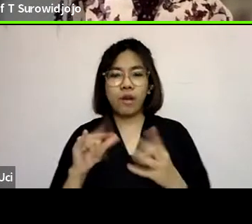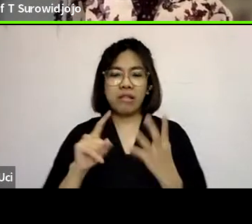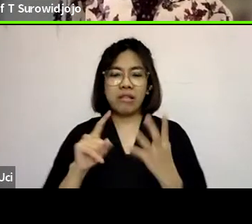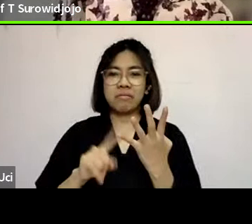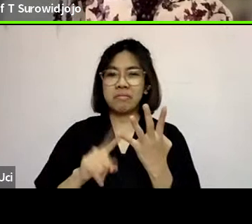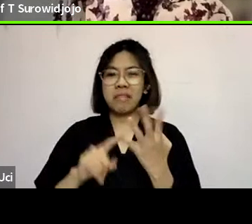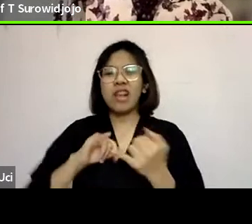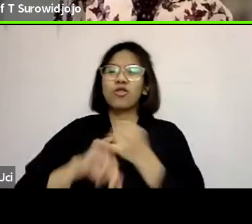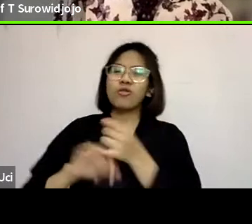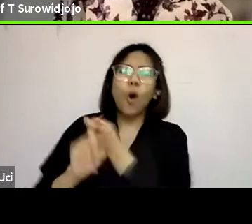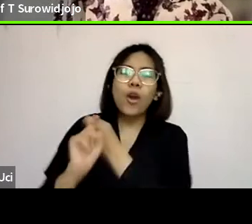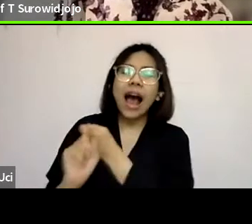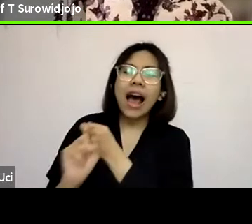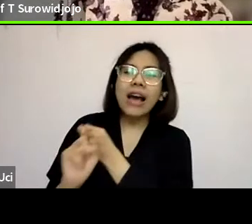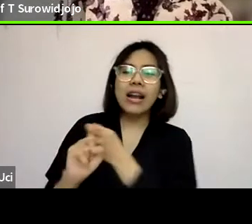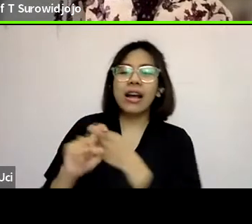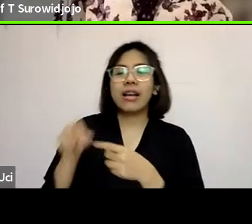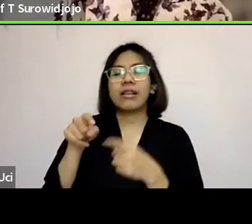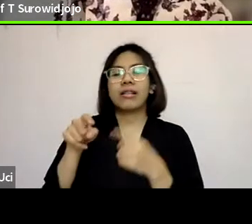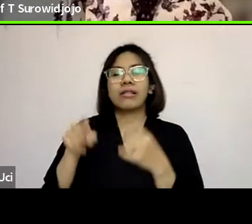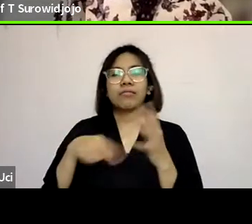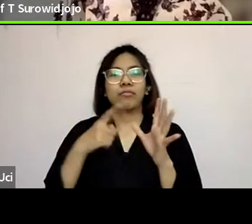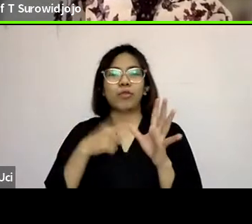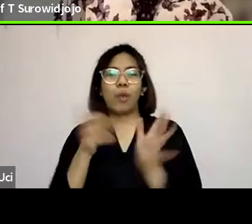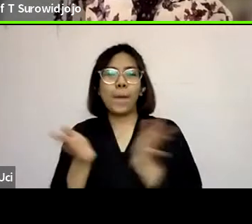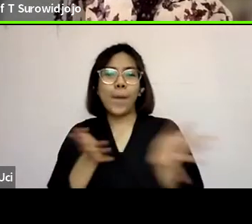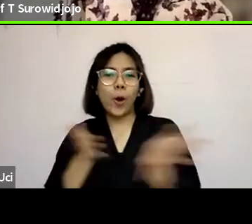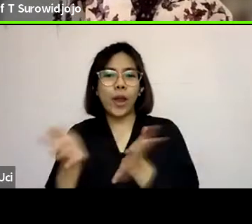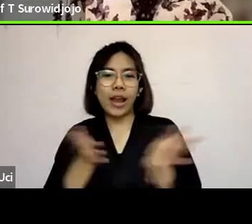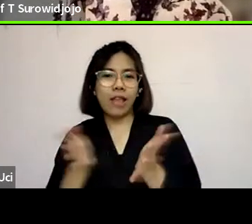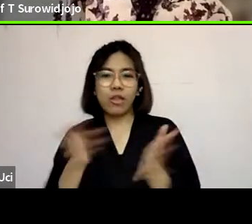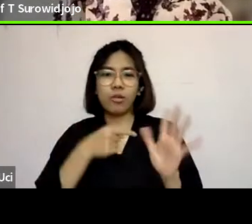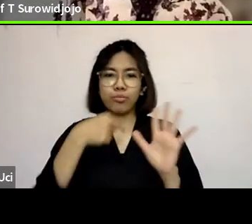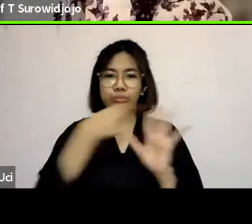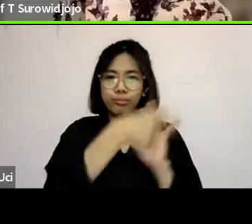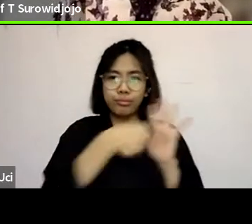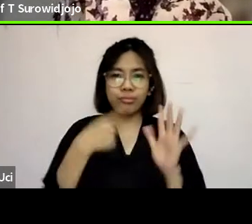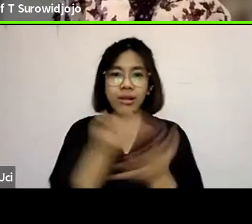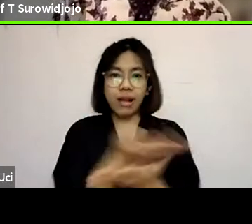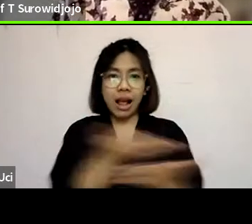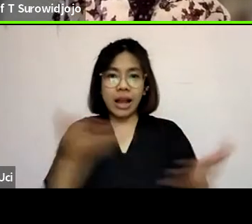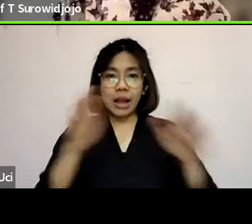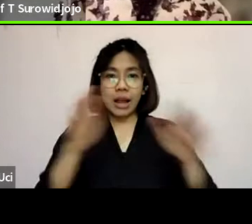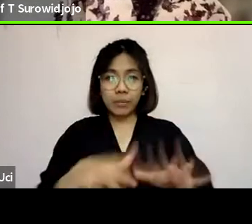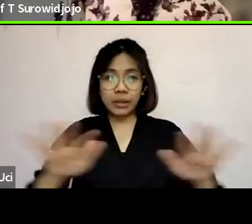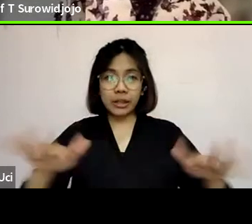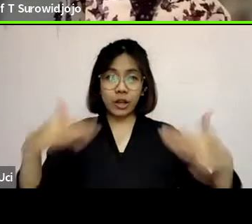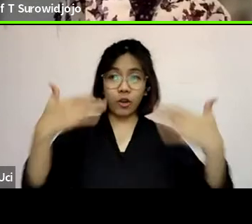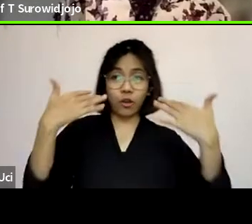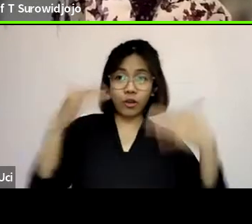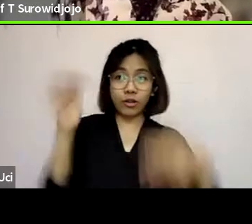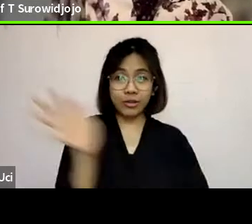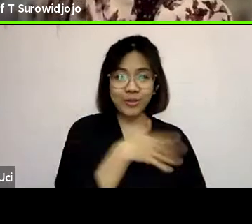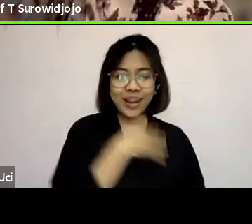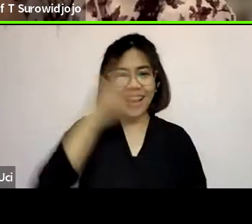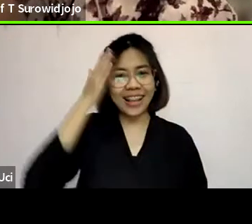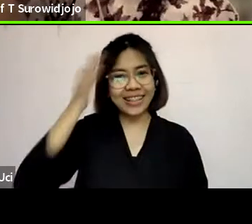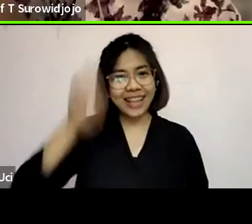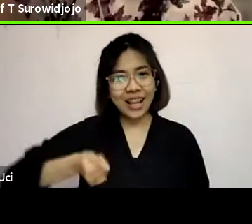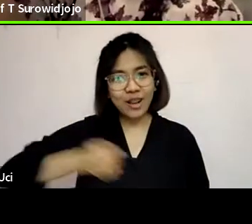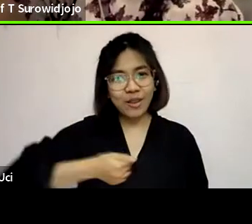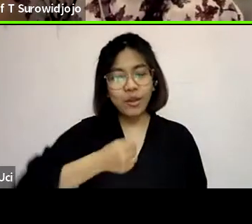dan sudah merata untuk Rizky argama dan para peserta webinar semua Assalamualaikum salam siap untuk kita